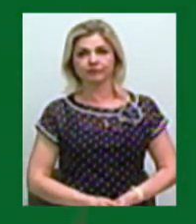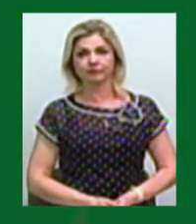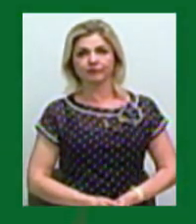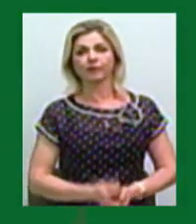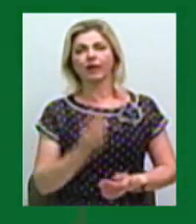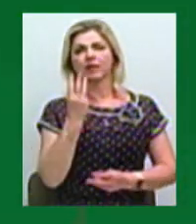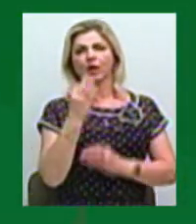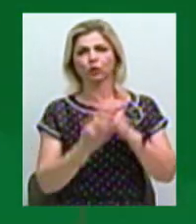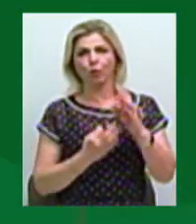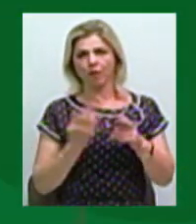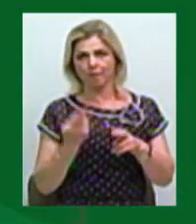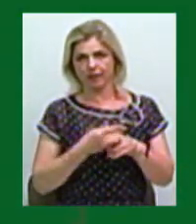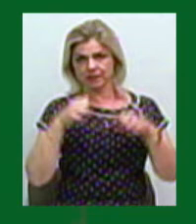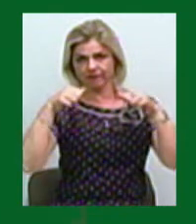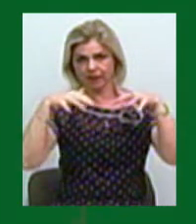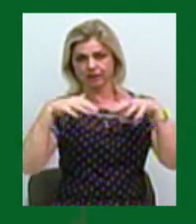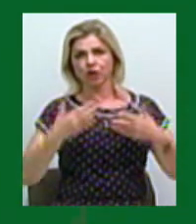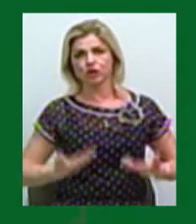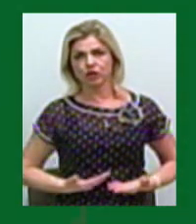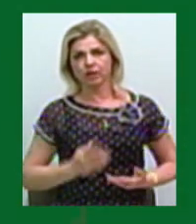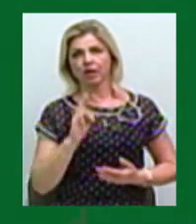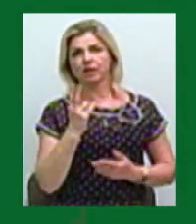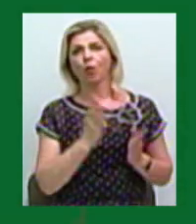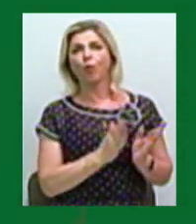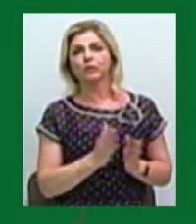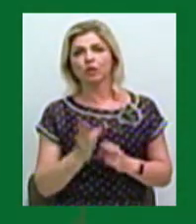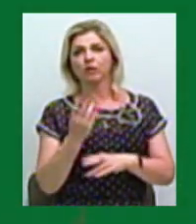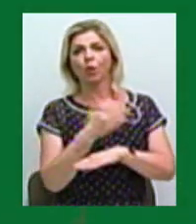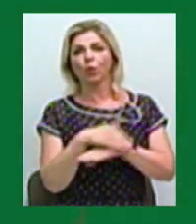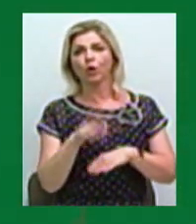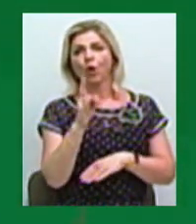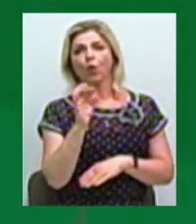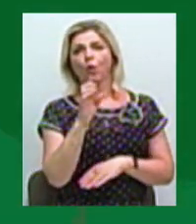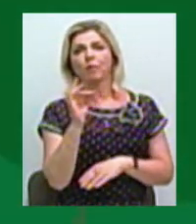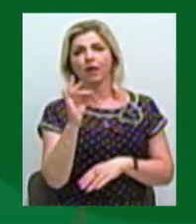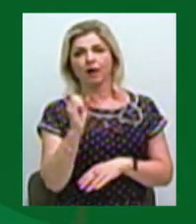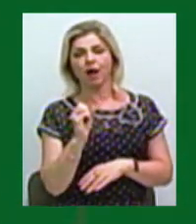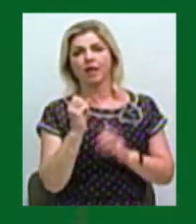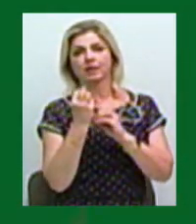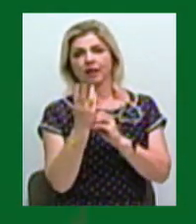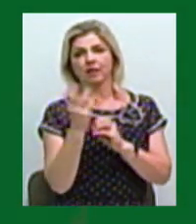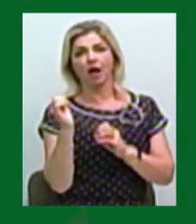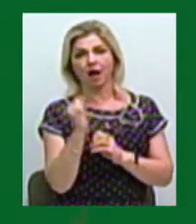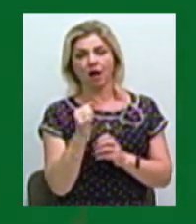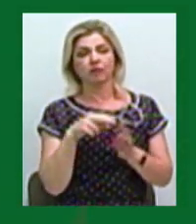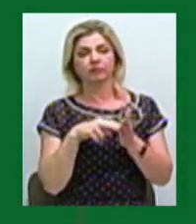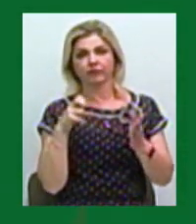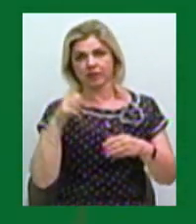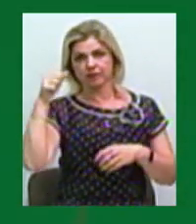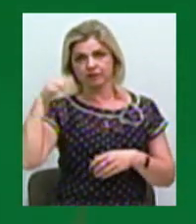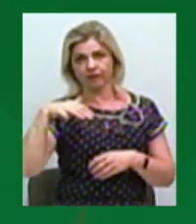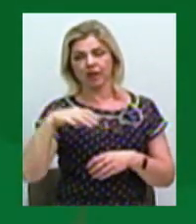Три доби без світла. Мешканцям Миколаївського гуртожитку на вулиці Кобера, 13А, відключили